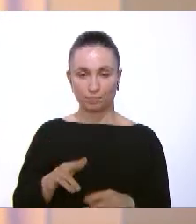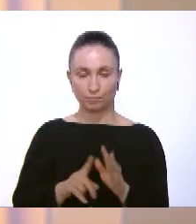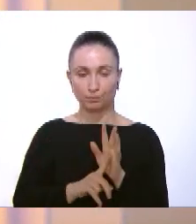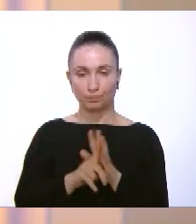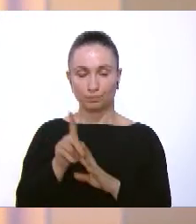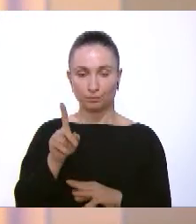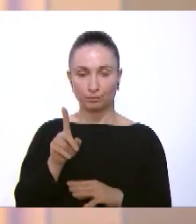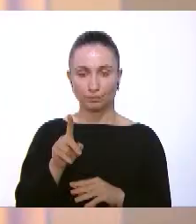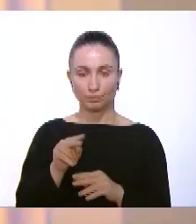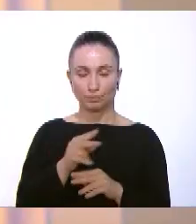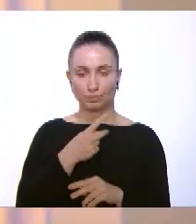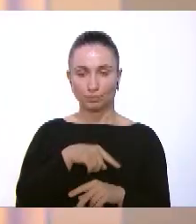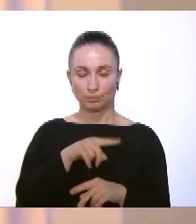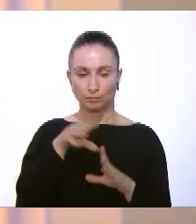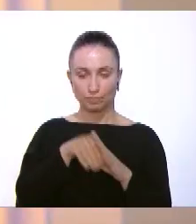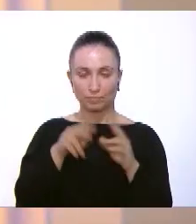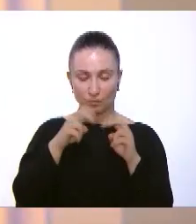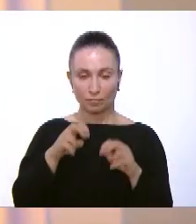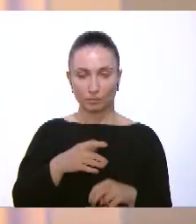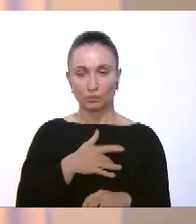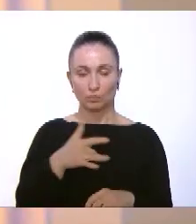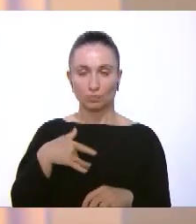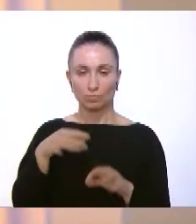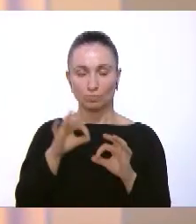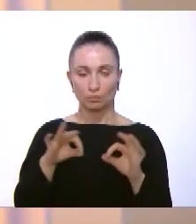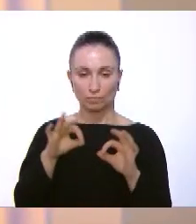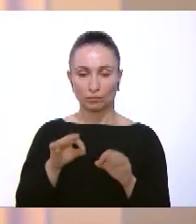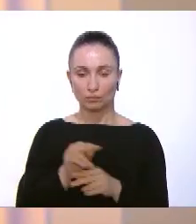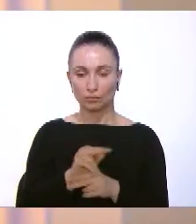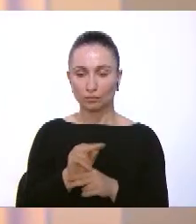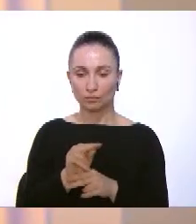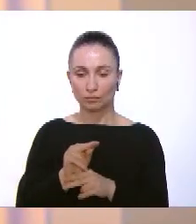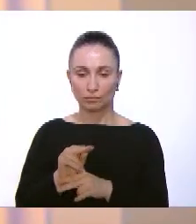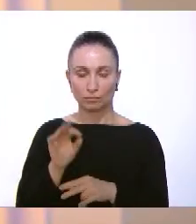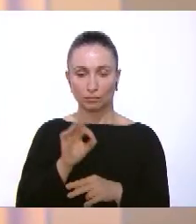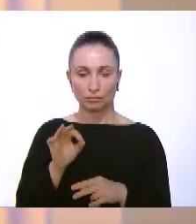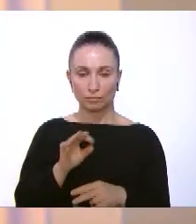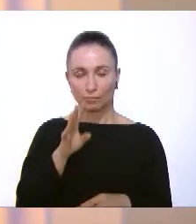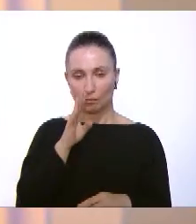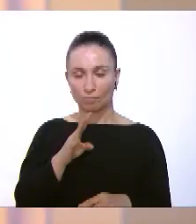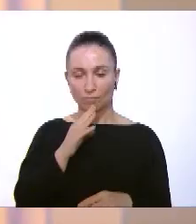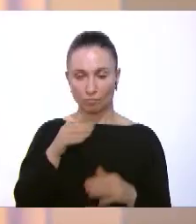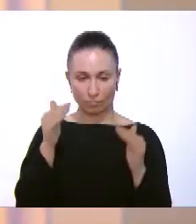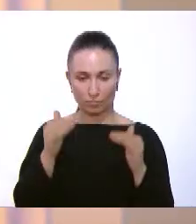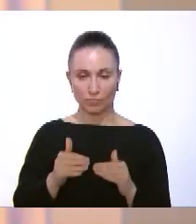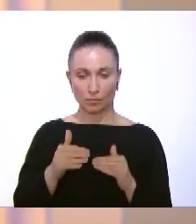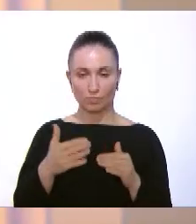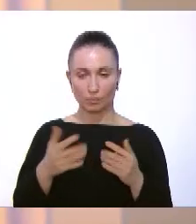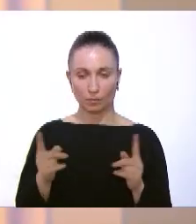იწყება კლინიკური კვლევები, სადაც რეზისტენტული ტუბერკულოზის სამკურნალო რეჟიმები არის 4 თვემდე